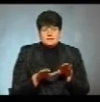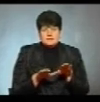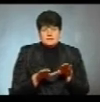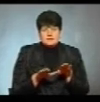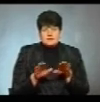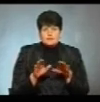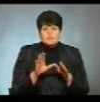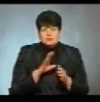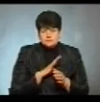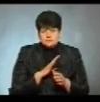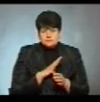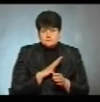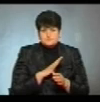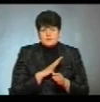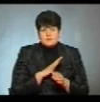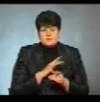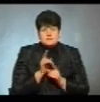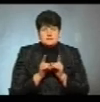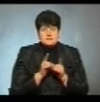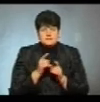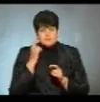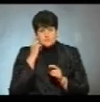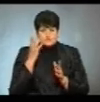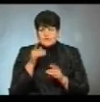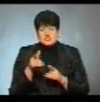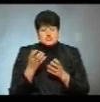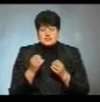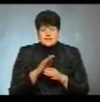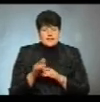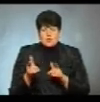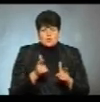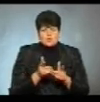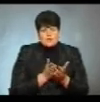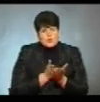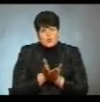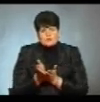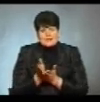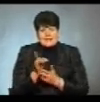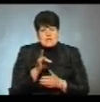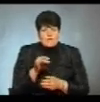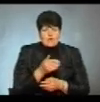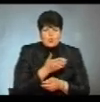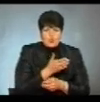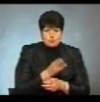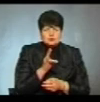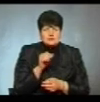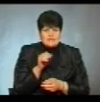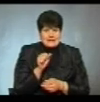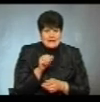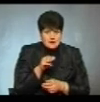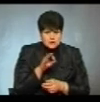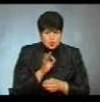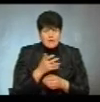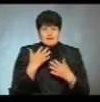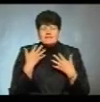сув відбувся, переорієнтації. Тобто вони ще не готові орієнтуватись на Європу, НАТО і так далі,